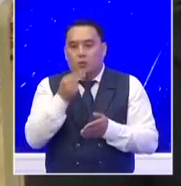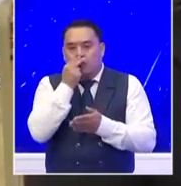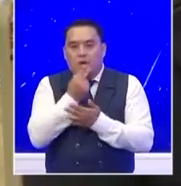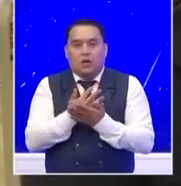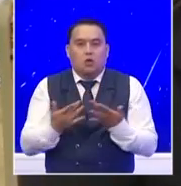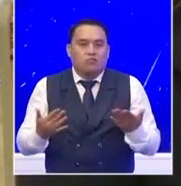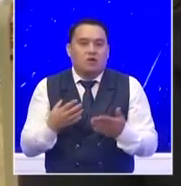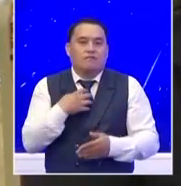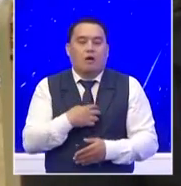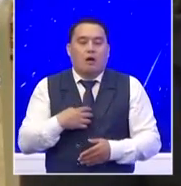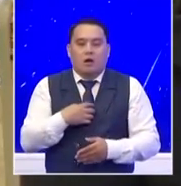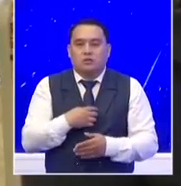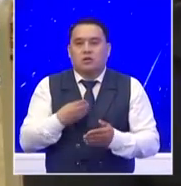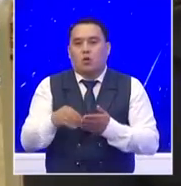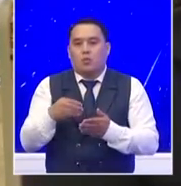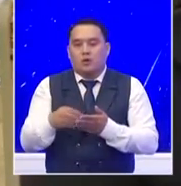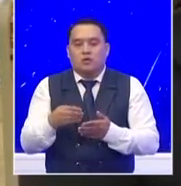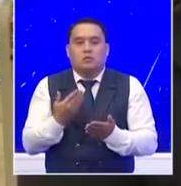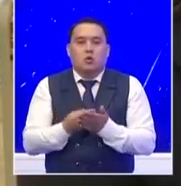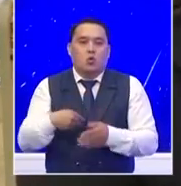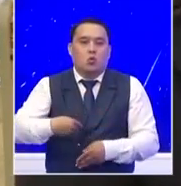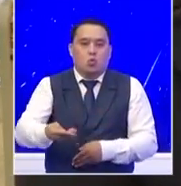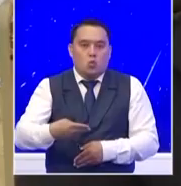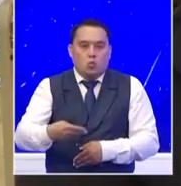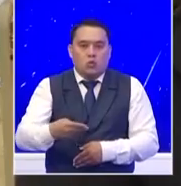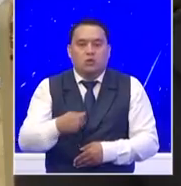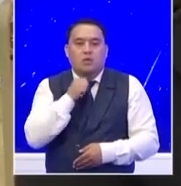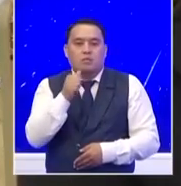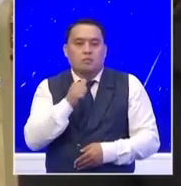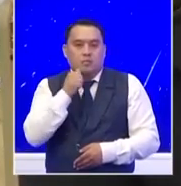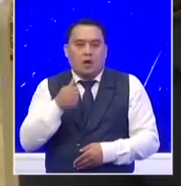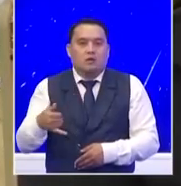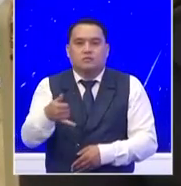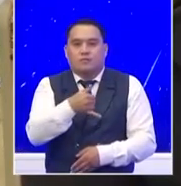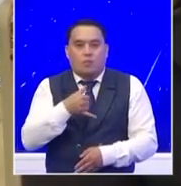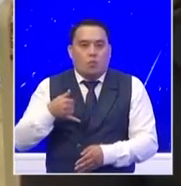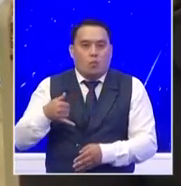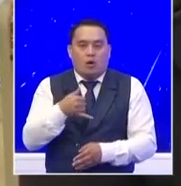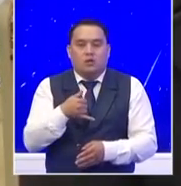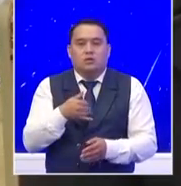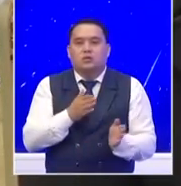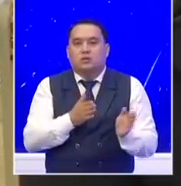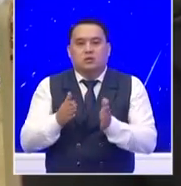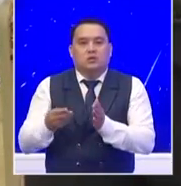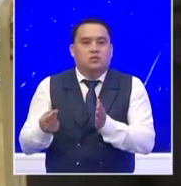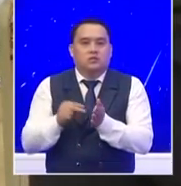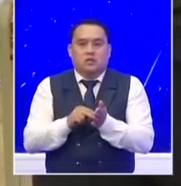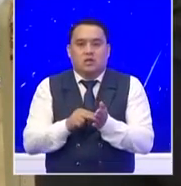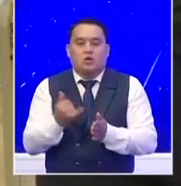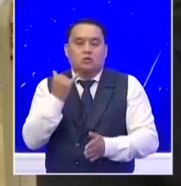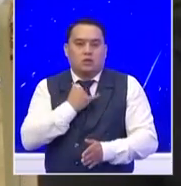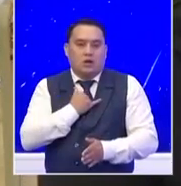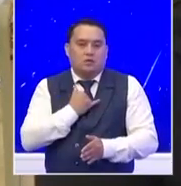толтырдық. Әлеметтік маңызы бар өнімдерді алдық. Мәселен, он, май, қарағымық, макарон сынды. Біз бағаны тұрақты ұстаймыз. Сауда жүйесіндегі